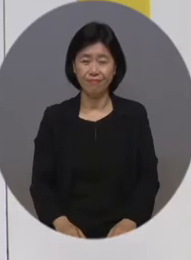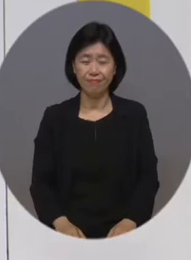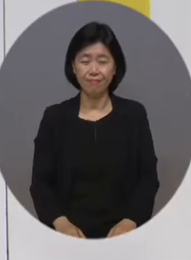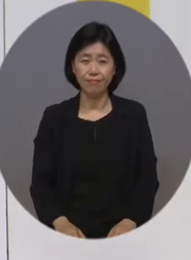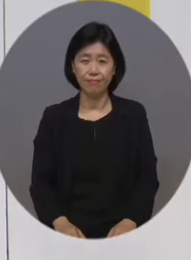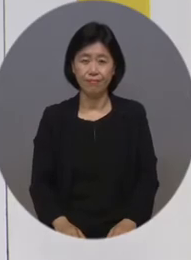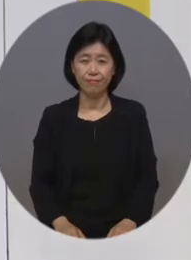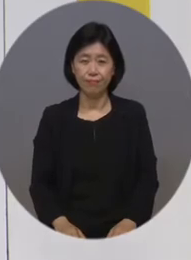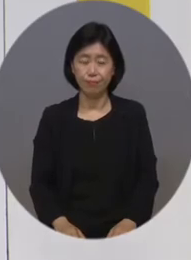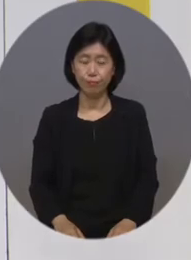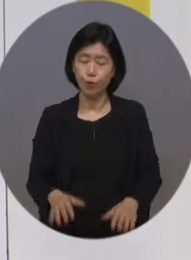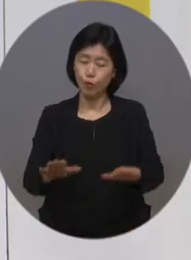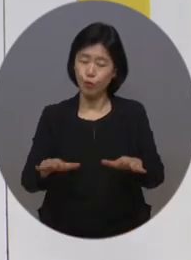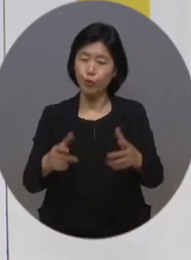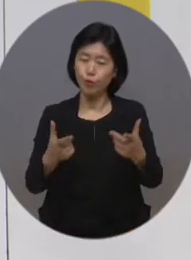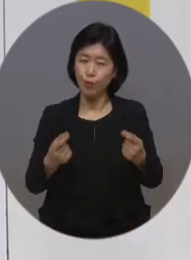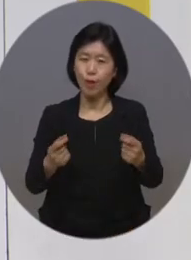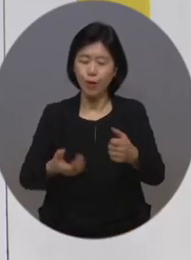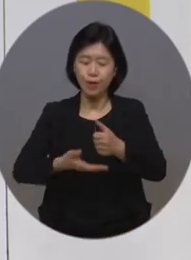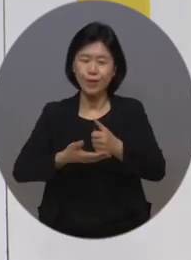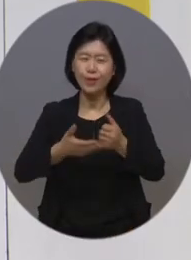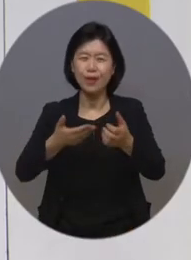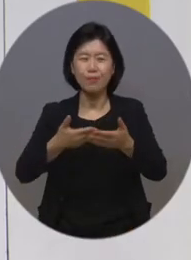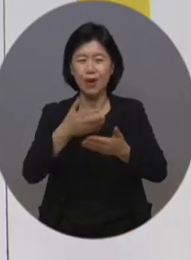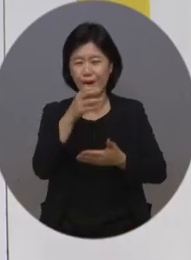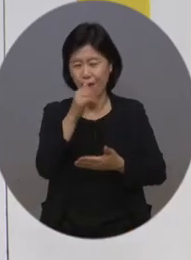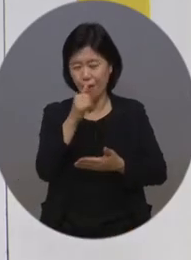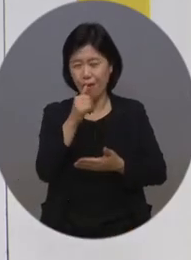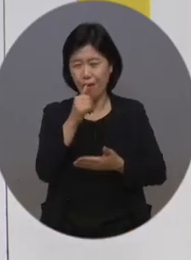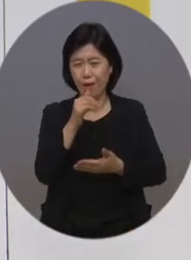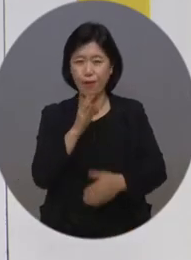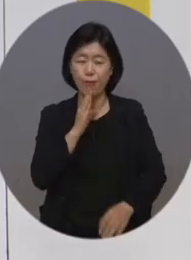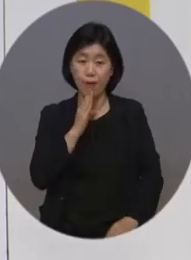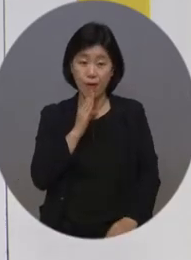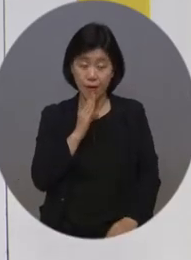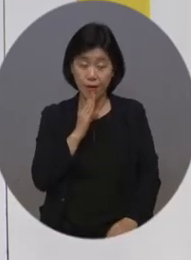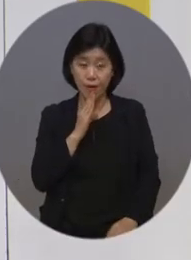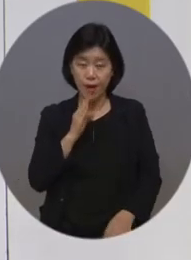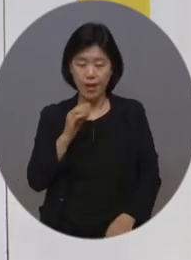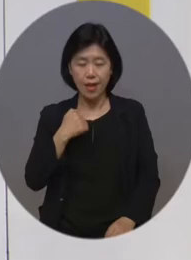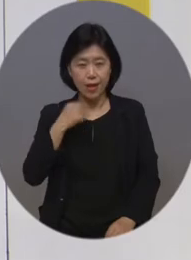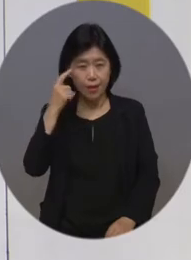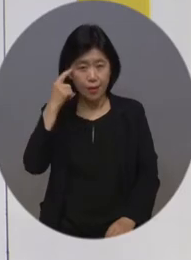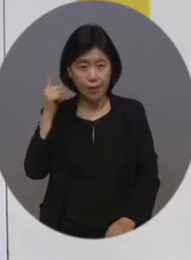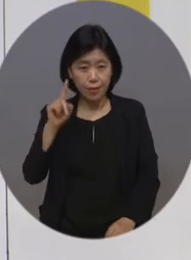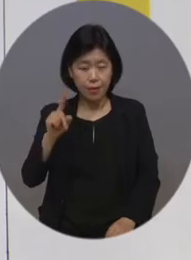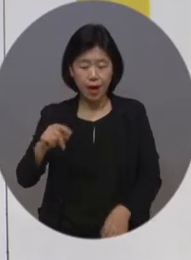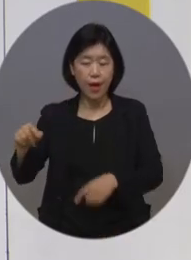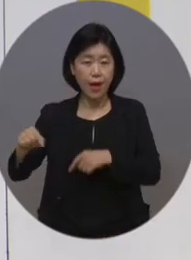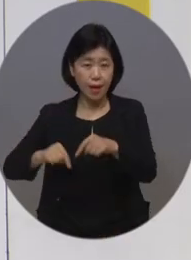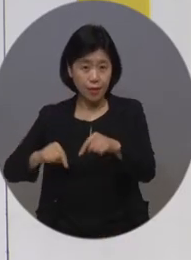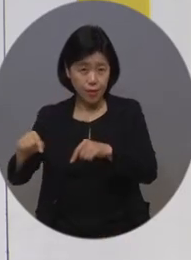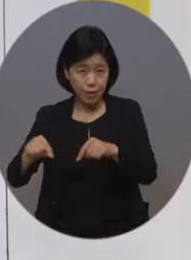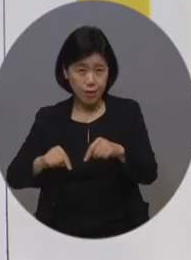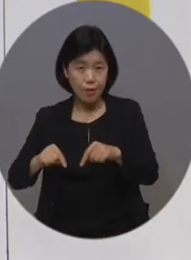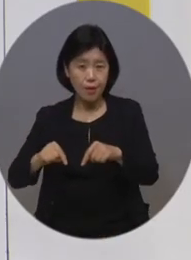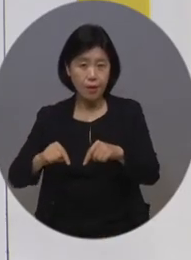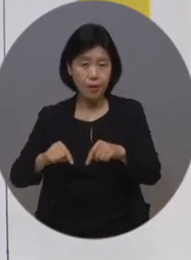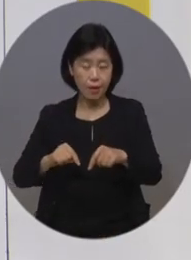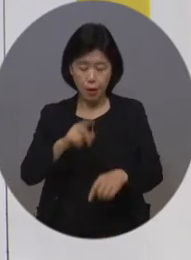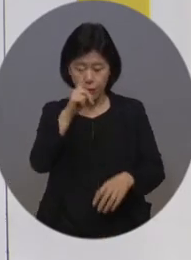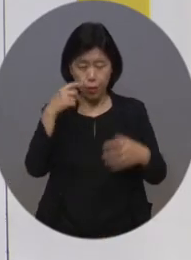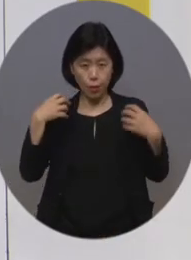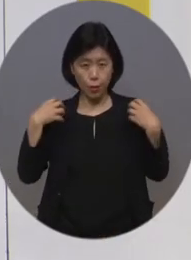아니라도 만족하고 그래서 행정 이라는 게 민과 관 위 4 이렇게 서로 개방해서 협력하면 훨씬 더